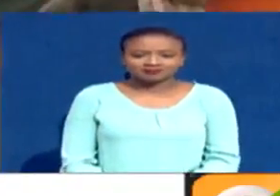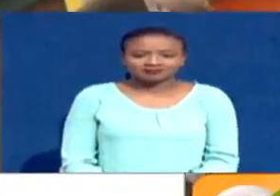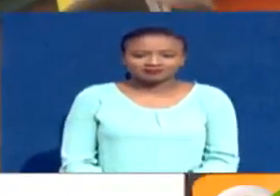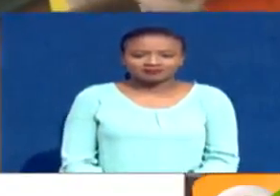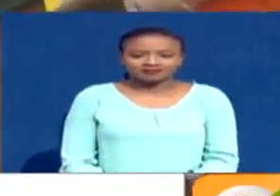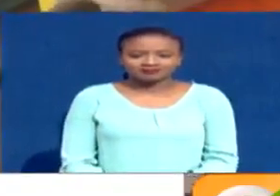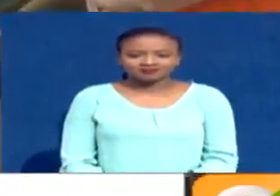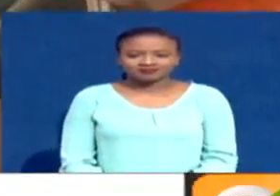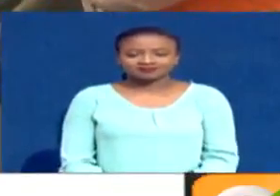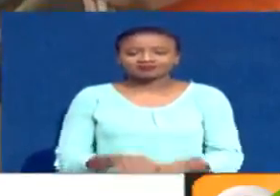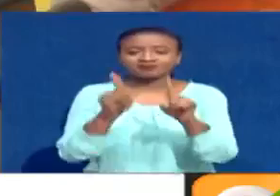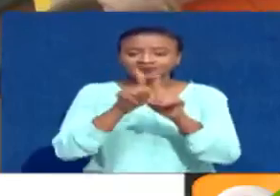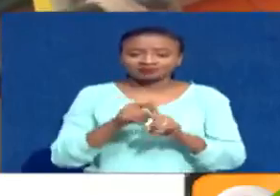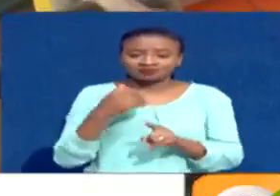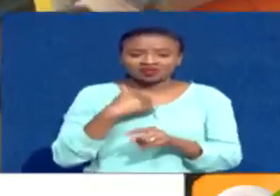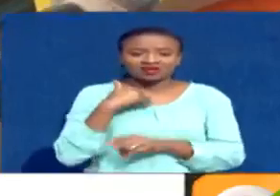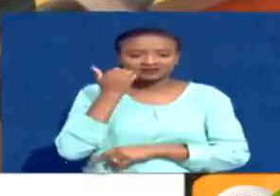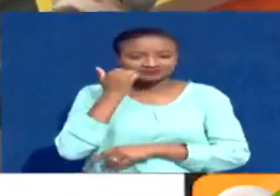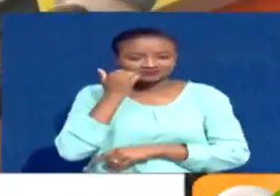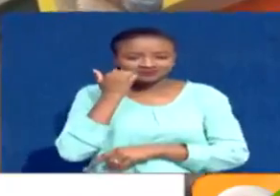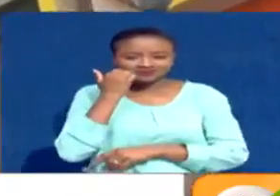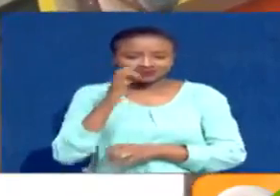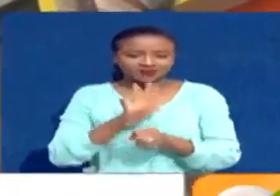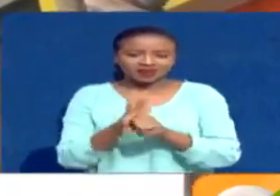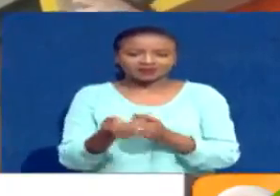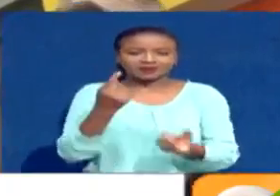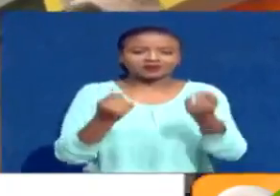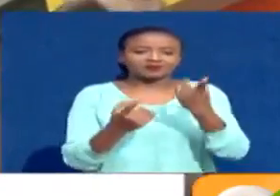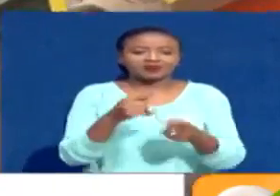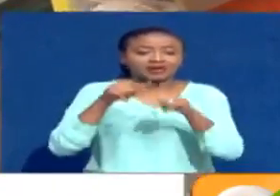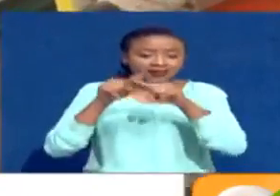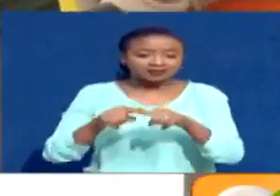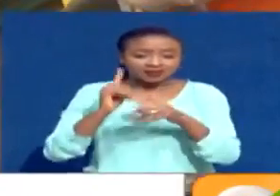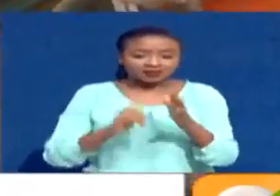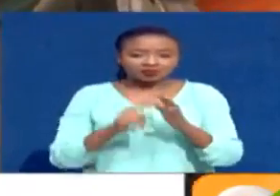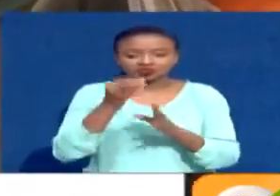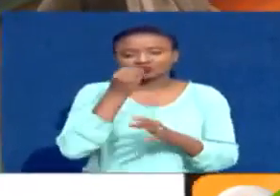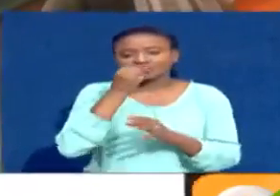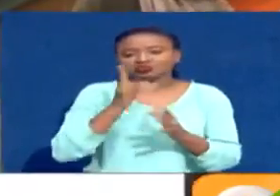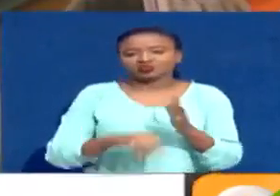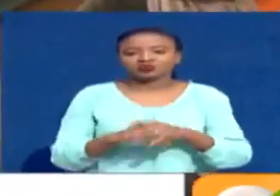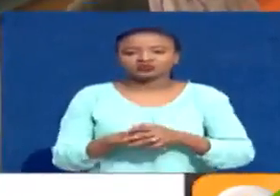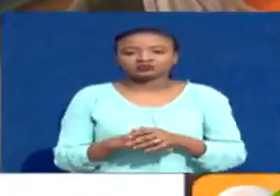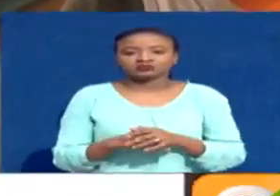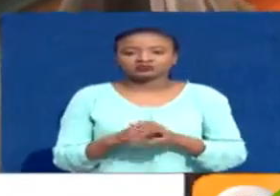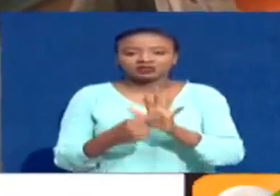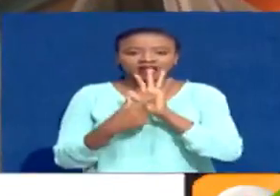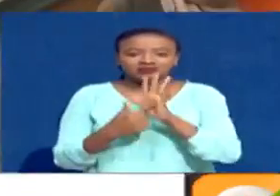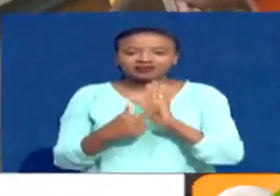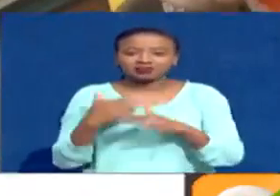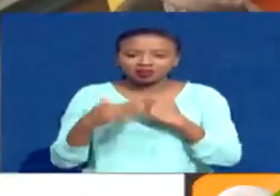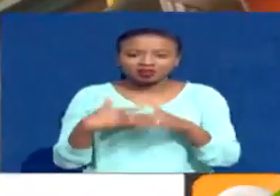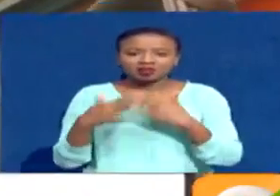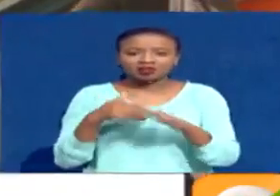Kuna maugonjwa nyingi ambazo zinasababishwa na lifestyle ambayo iko hapa Garissa. So hizo vitu like mdogo mdogo ili ni